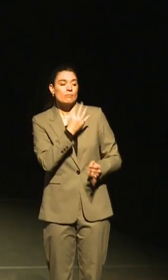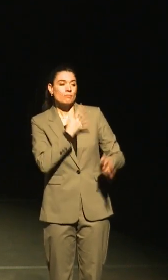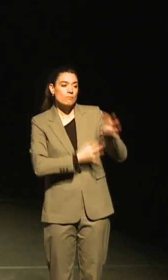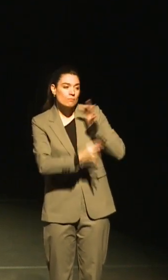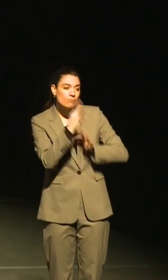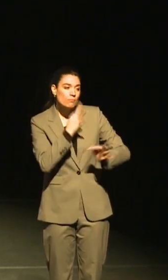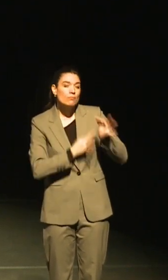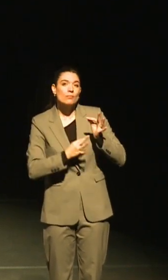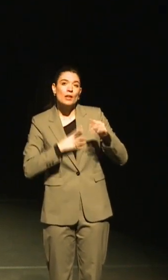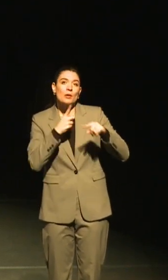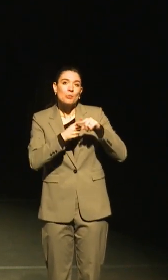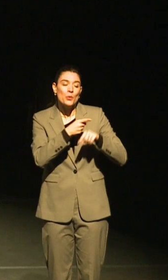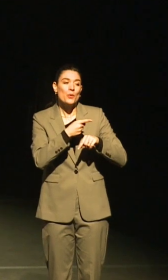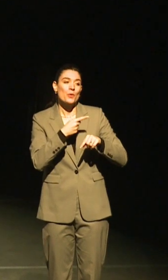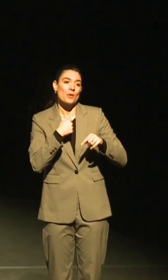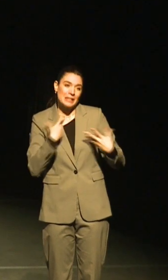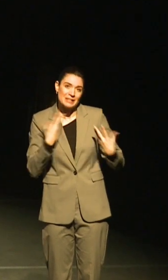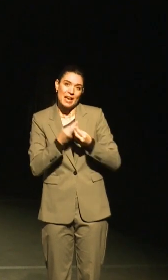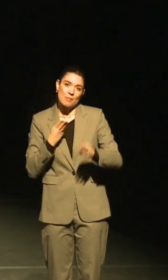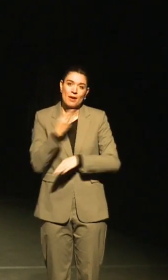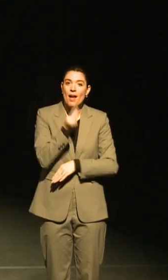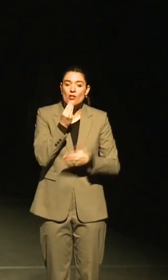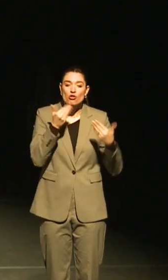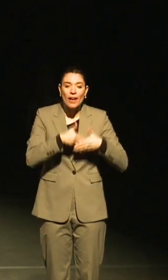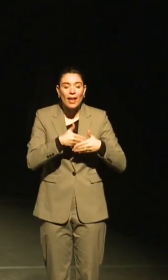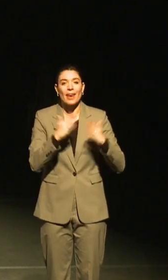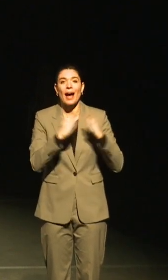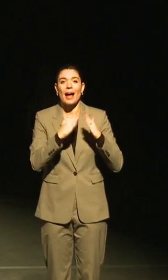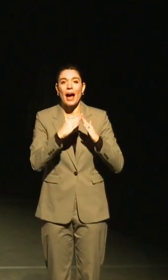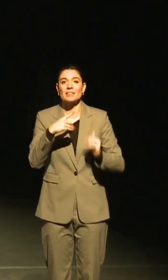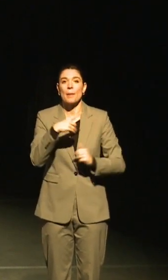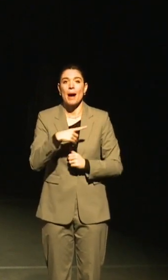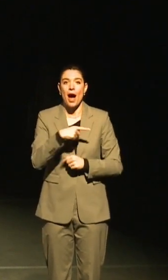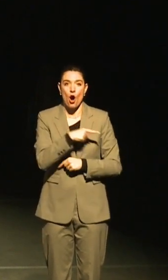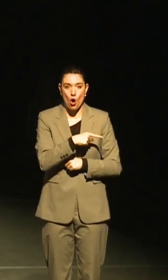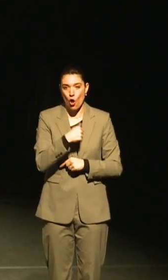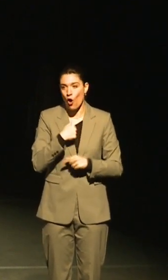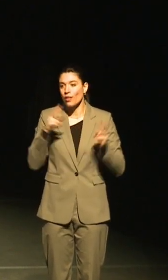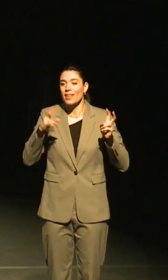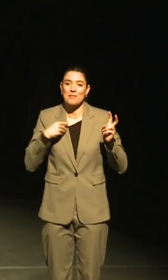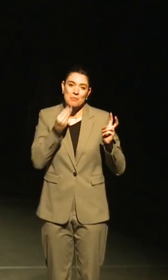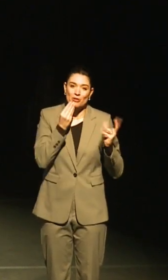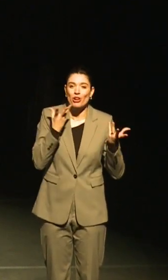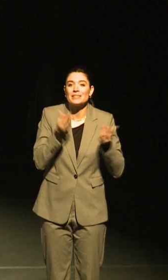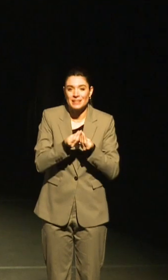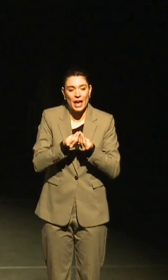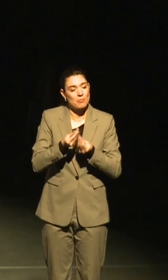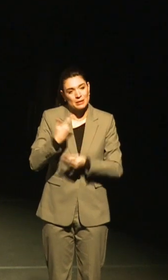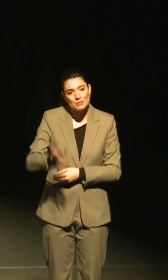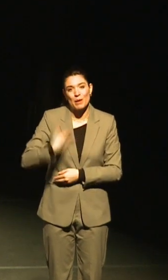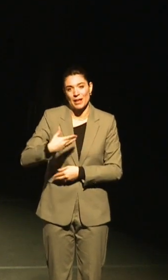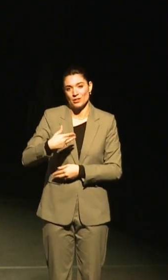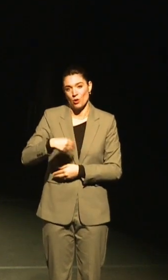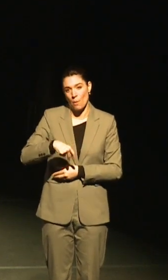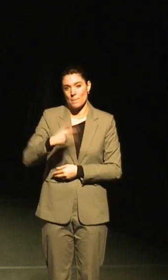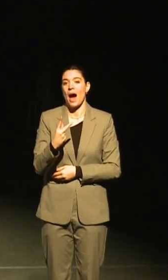casa di Paolo che avevo organizzato una cena quindi devo dire che la convivialità ritorna nella storia di parks ed è fondamentale per le relazioni